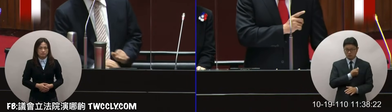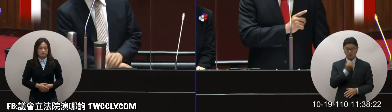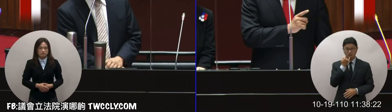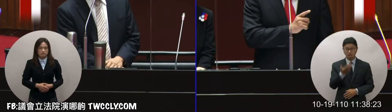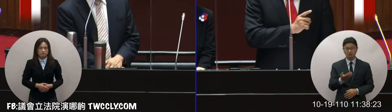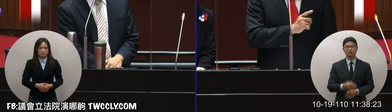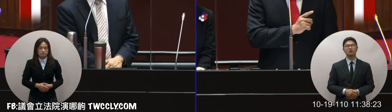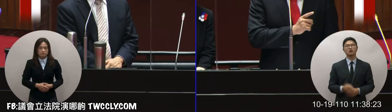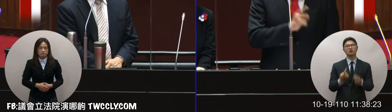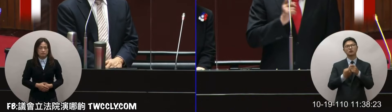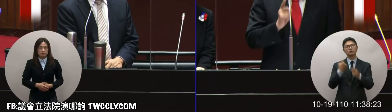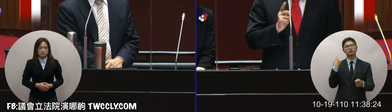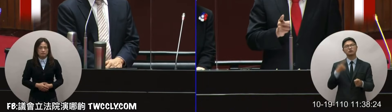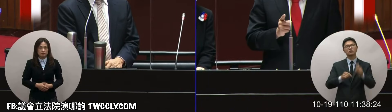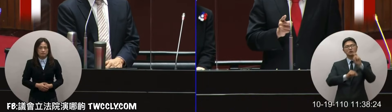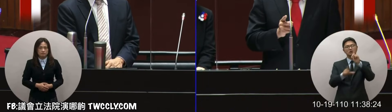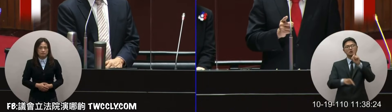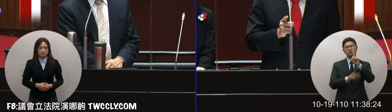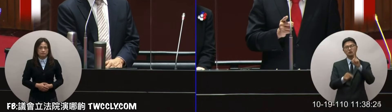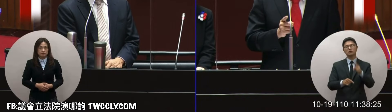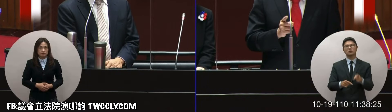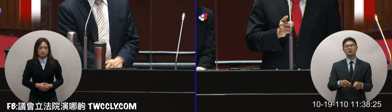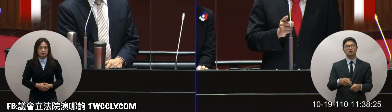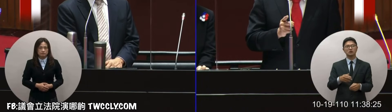月石油